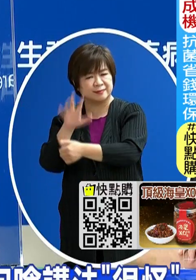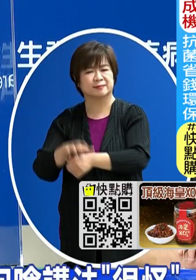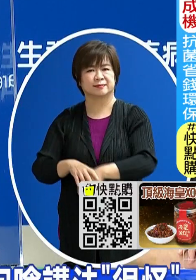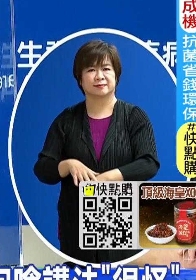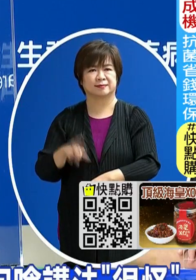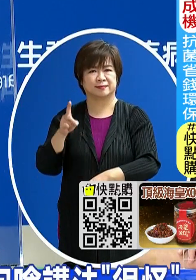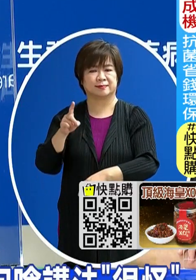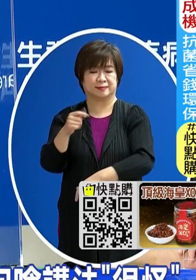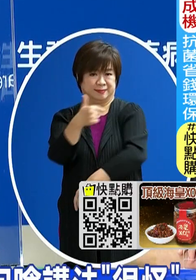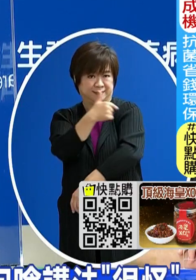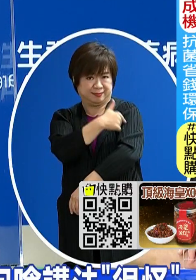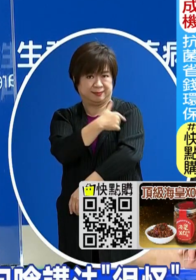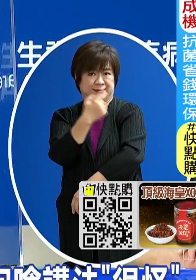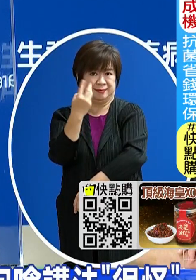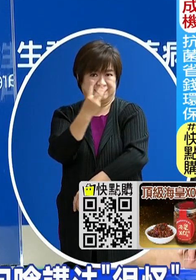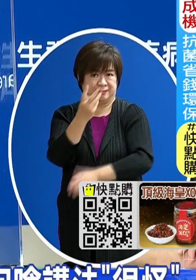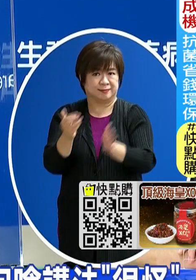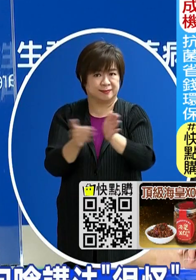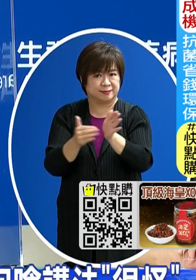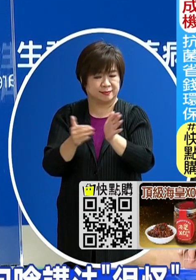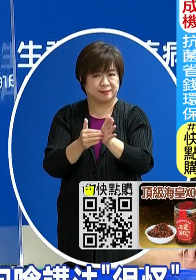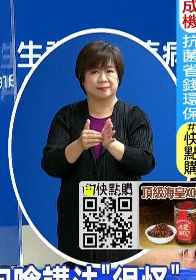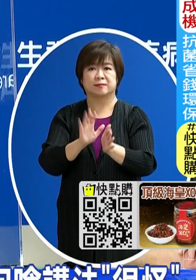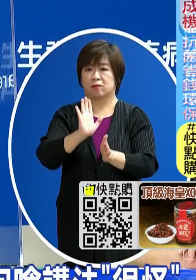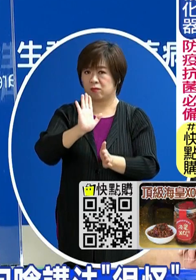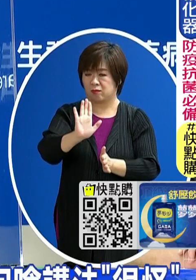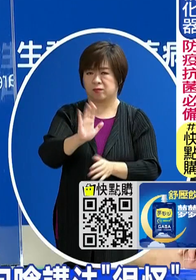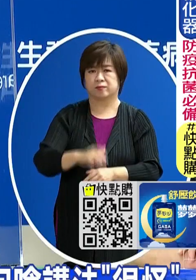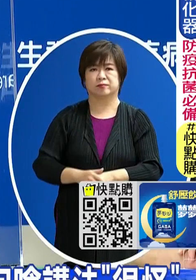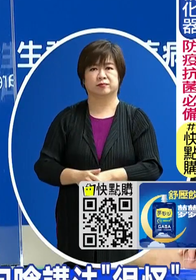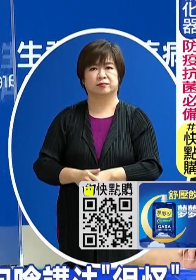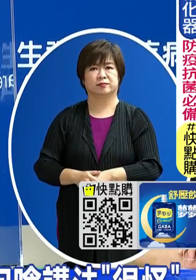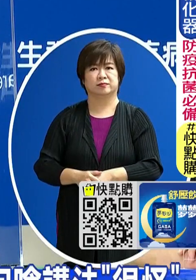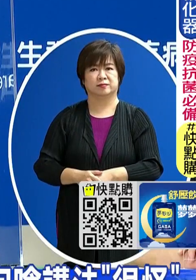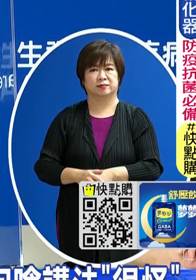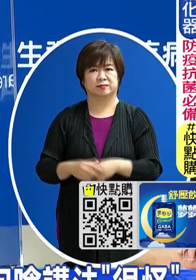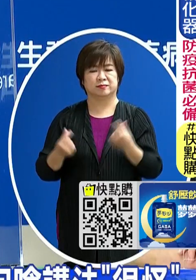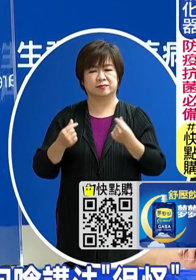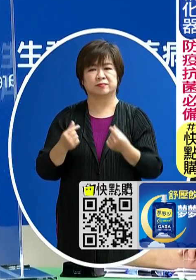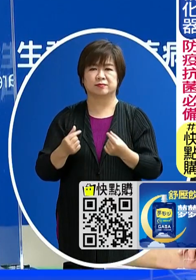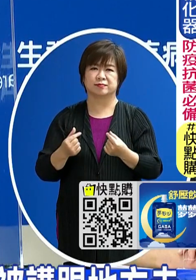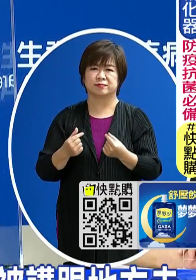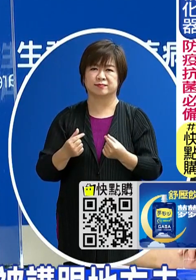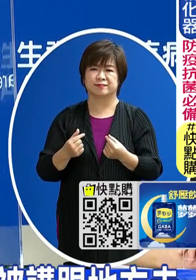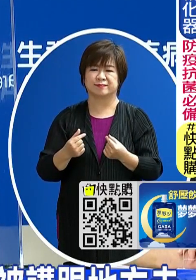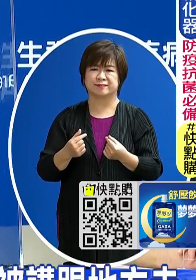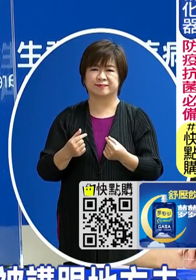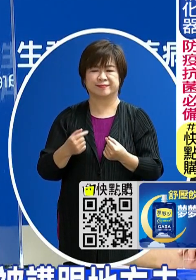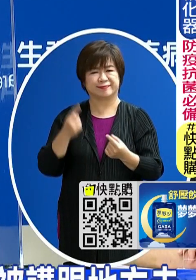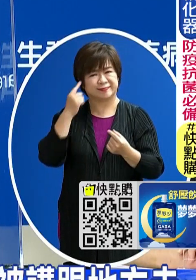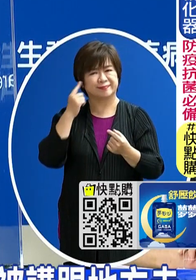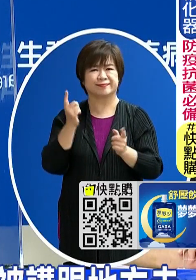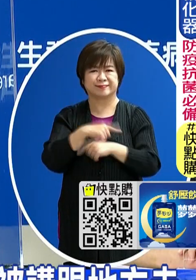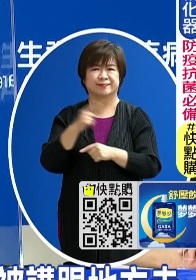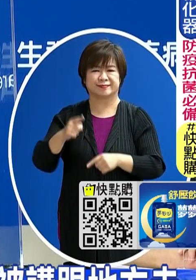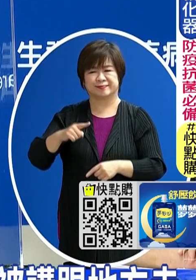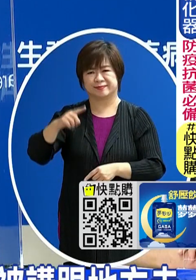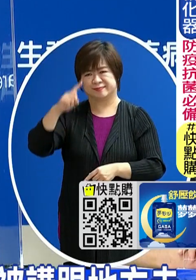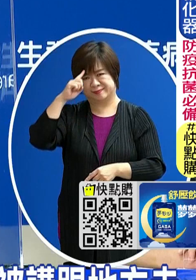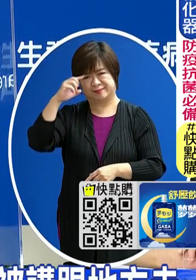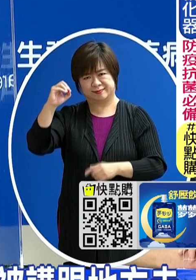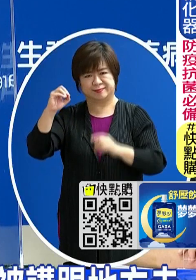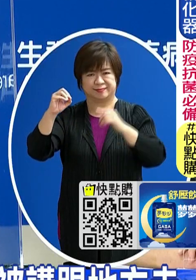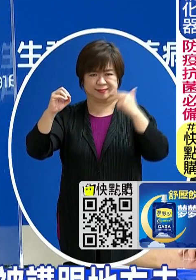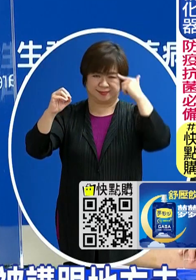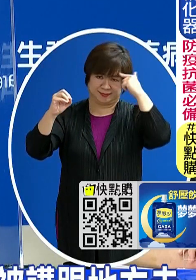做好打完3剂疫苗的一个，有点像是0+7的位的那个样的一个意思，但